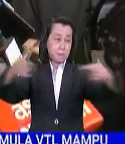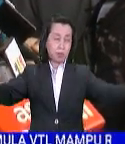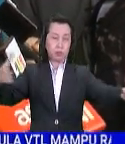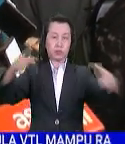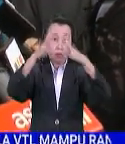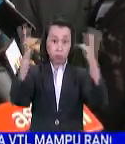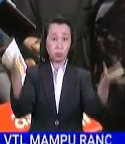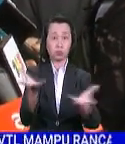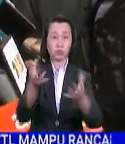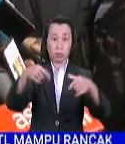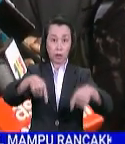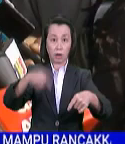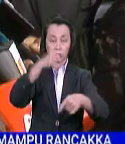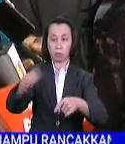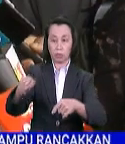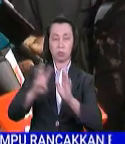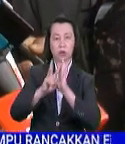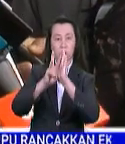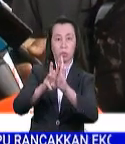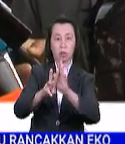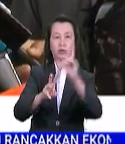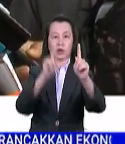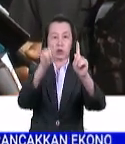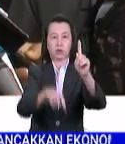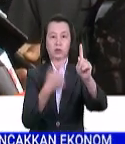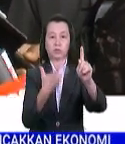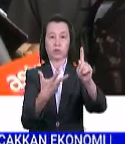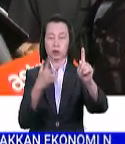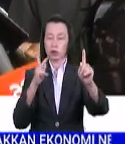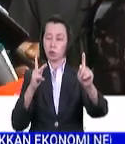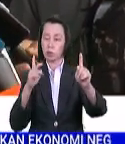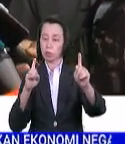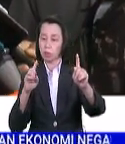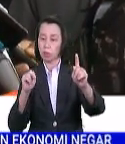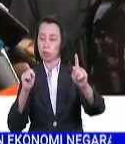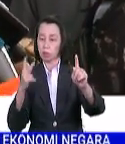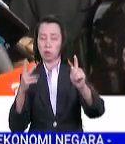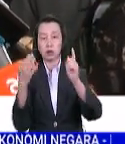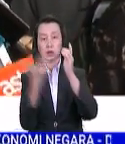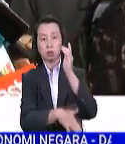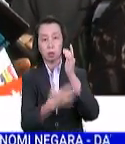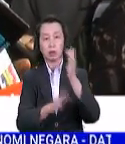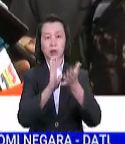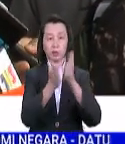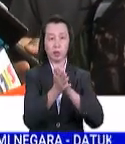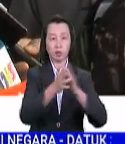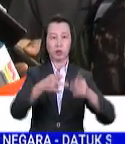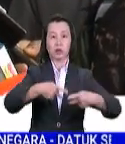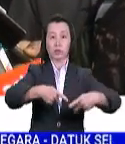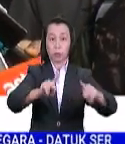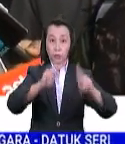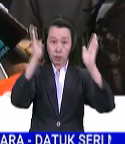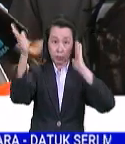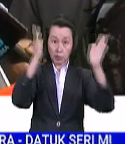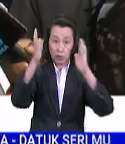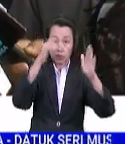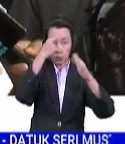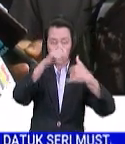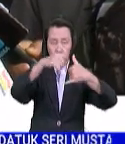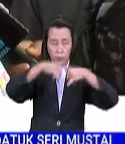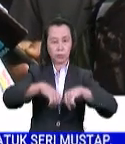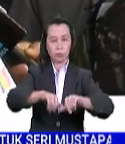hari ini kiranya dia mewakili 1/3 DVD qnq negara jadi peluang Malaysia untuk terus